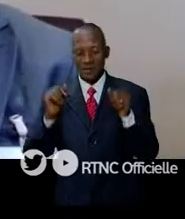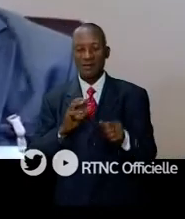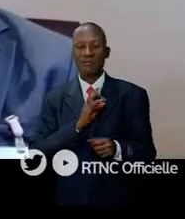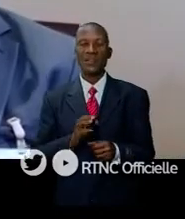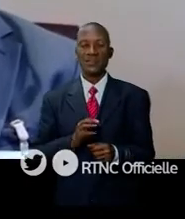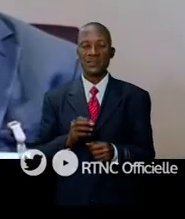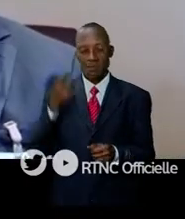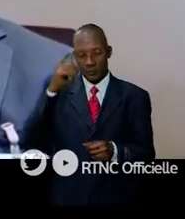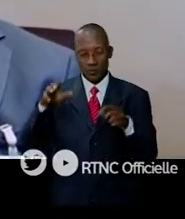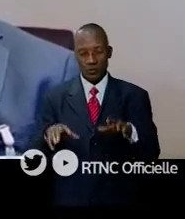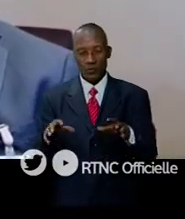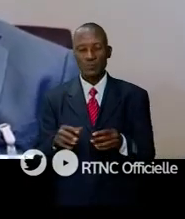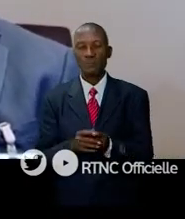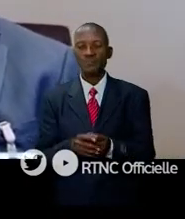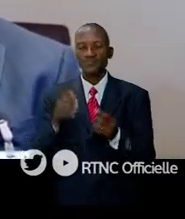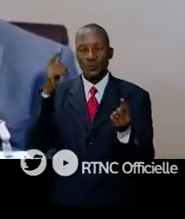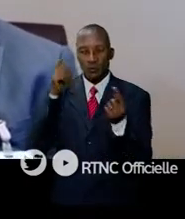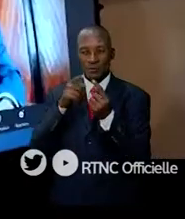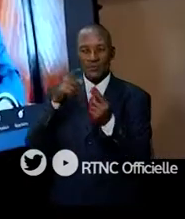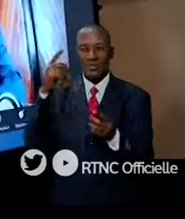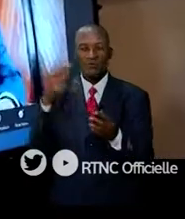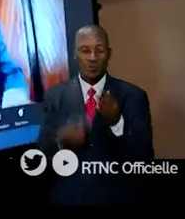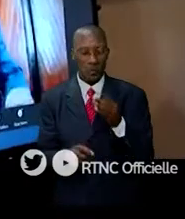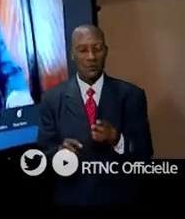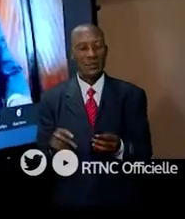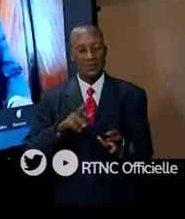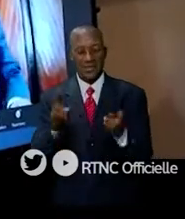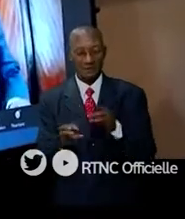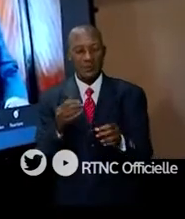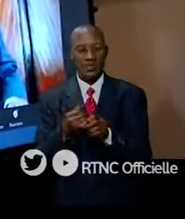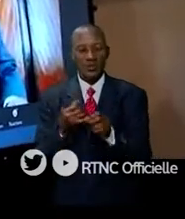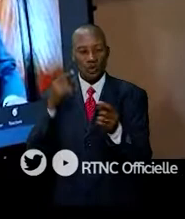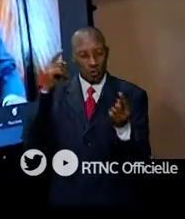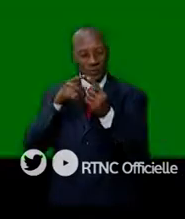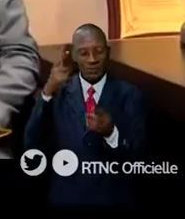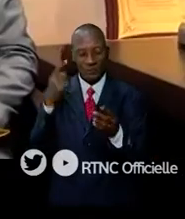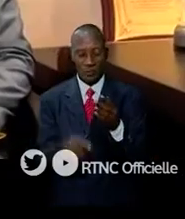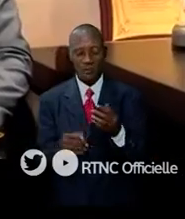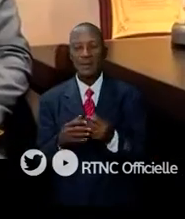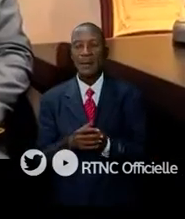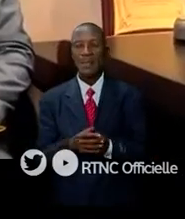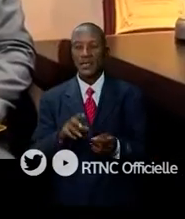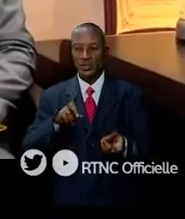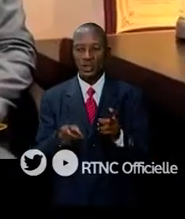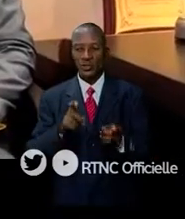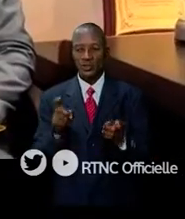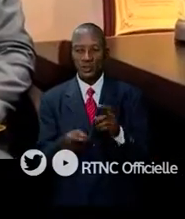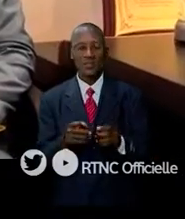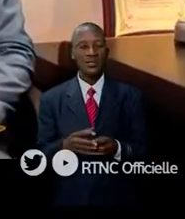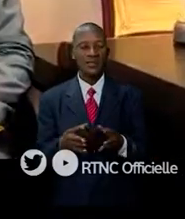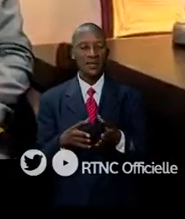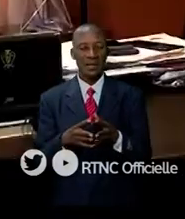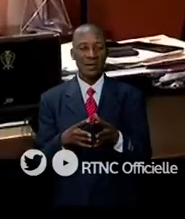Congo. L'objectif fondamental poursuivi par la réforme institutionnelle de la CEEAC est d'améliorer l'efficacité